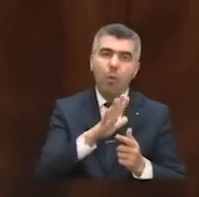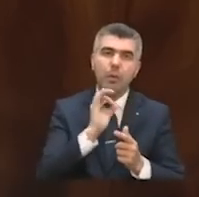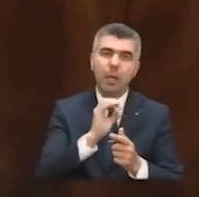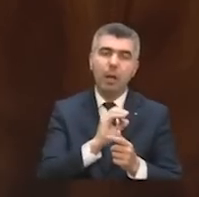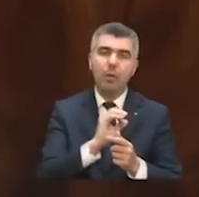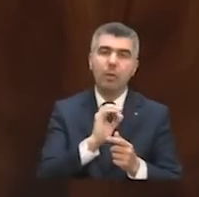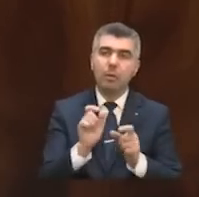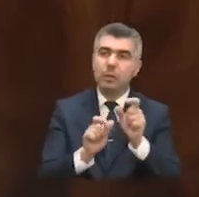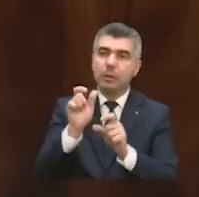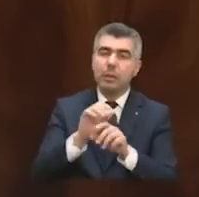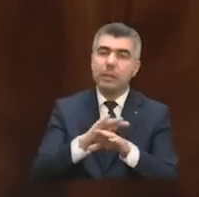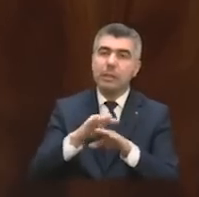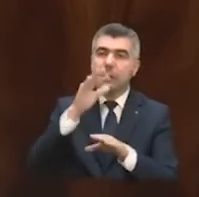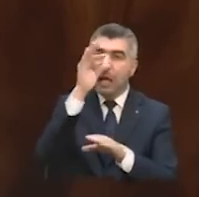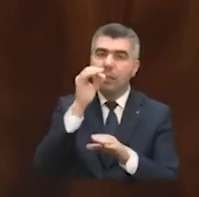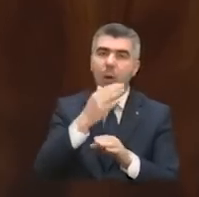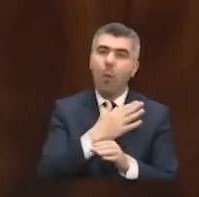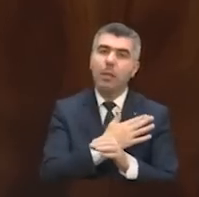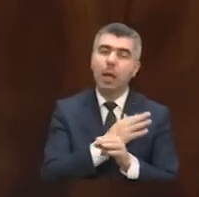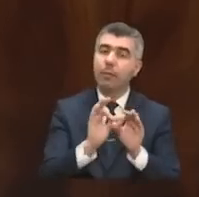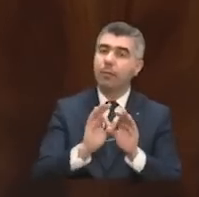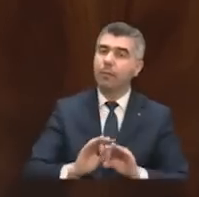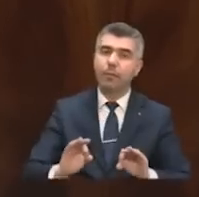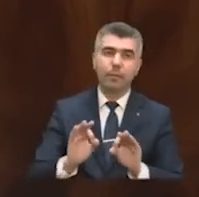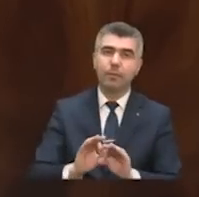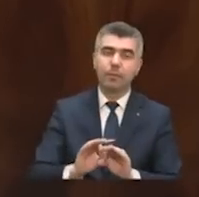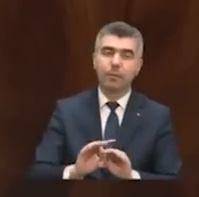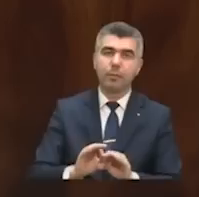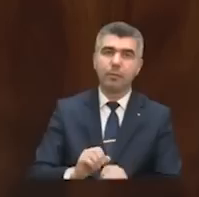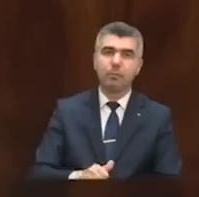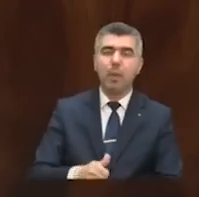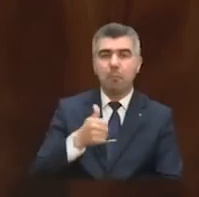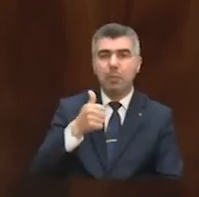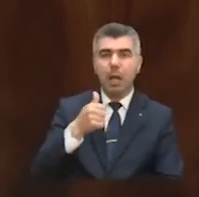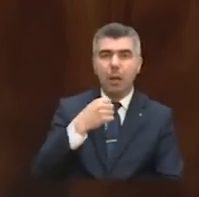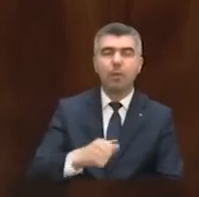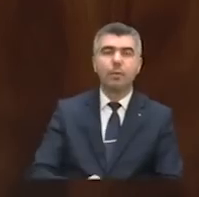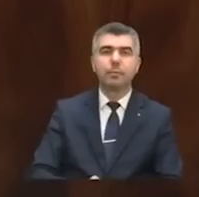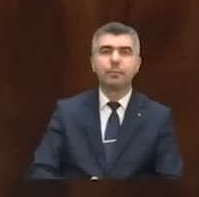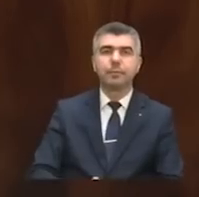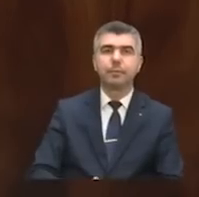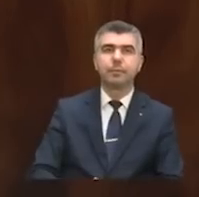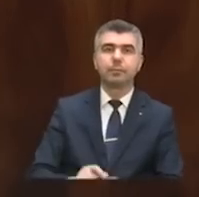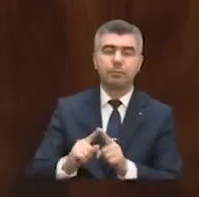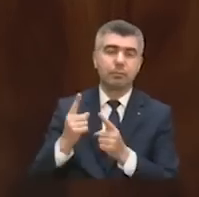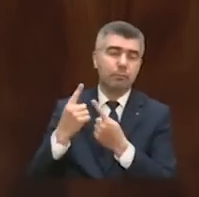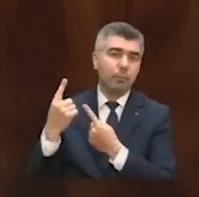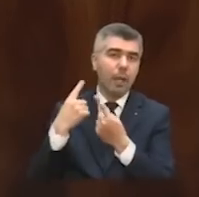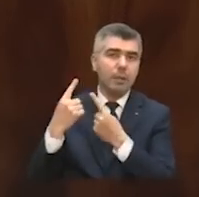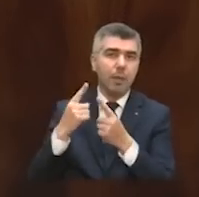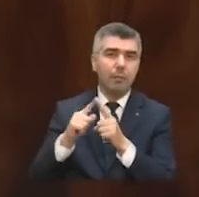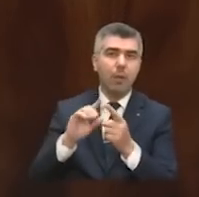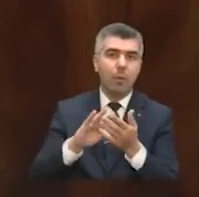به الرجل السياسي الوطني. جميل جدا أن يتم الإنصات لنبض